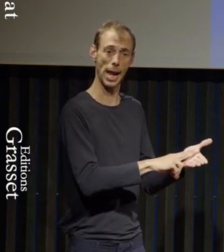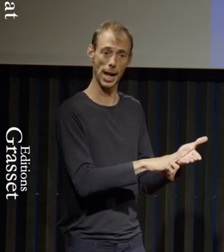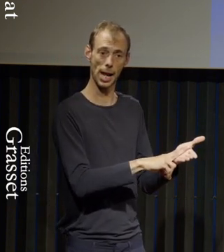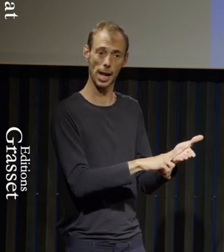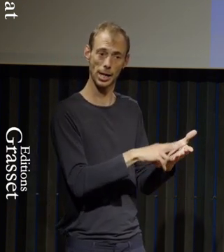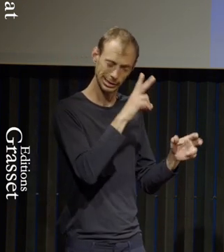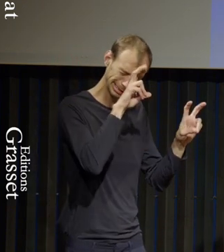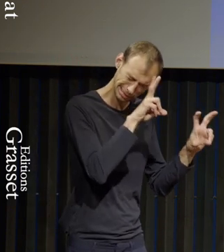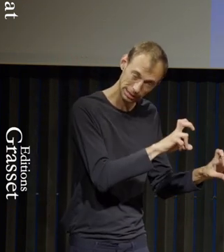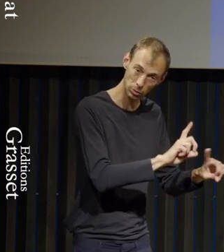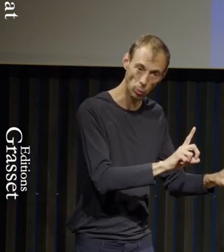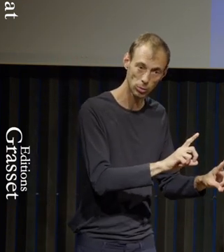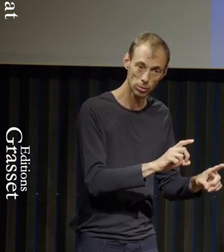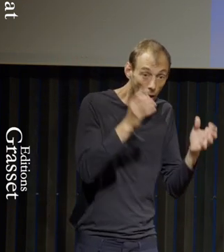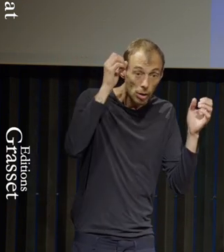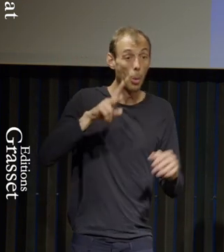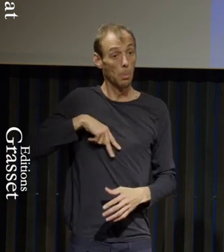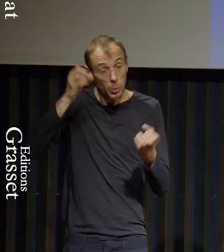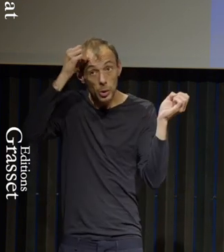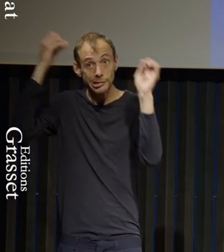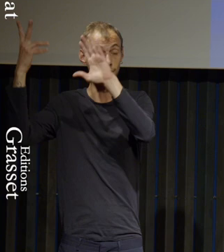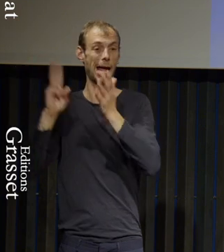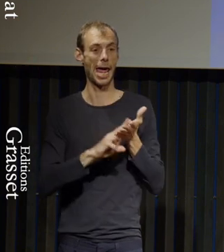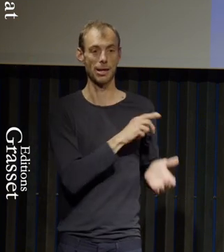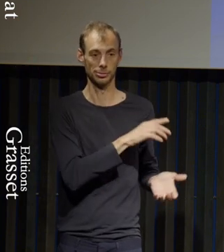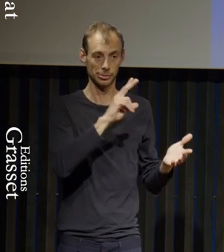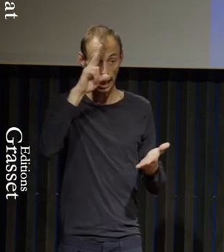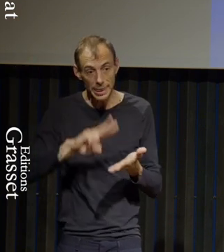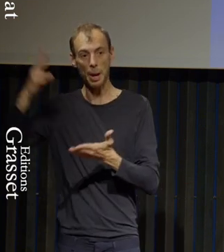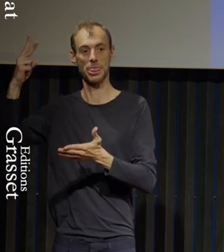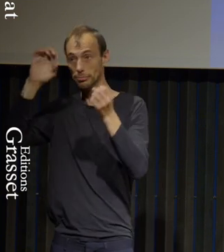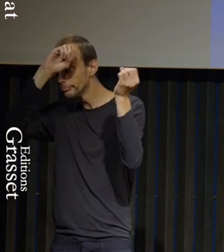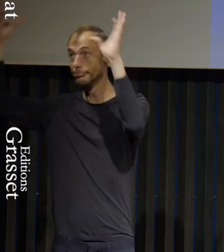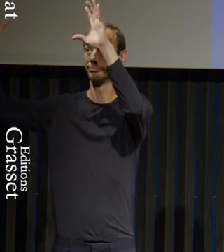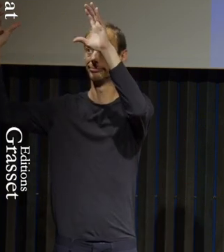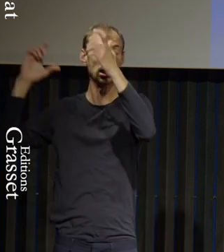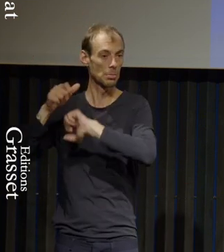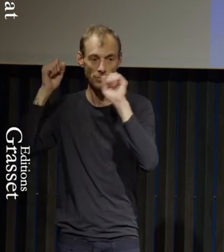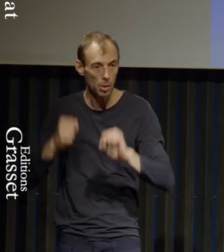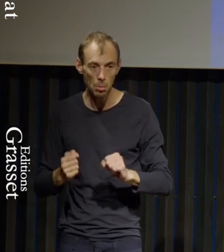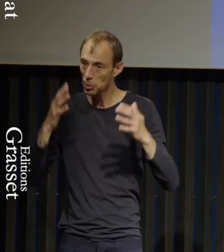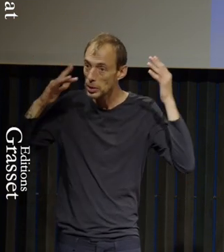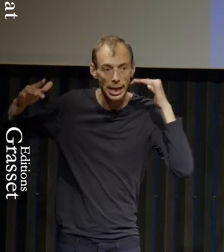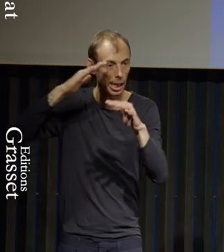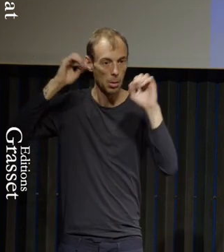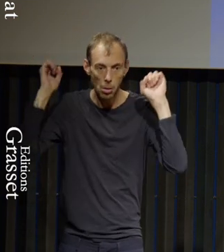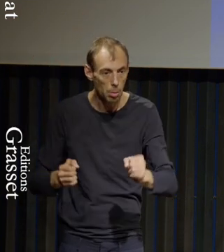peux m'égarer, je peux dériver, je peux dérailler, je peux délirer, je peux prendre des vessies pour des lanternes, je peux prendre une